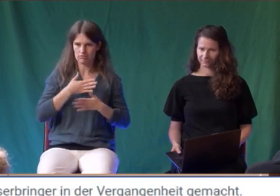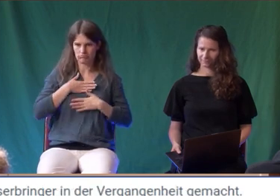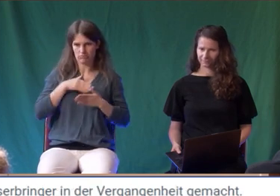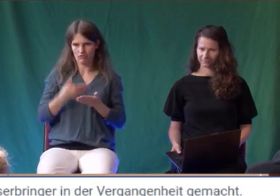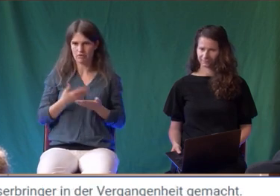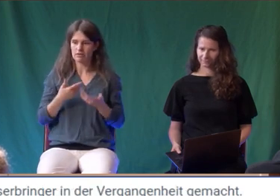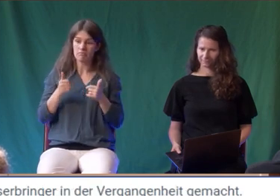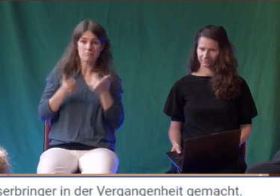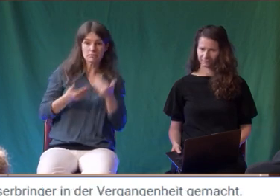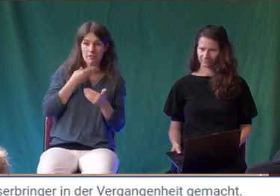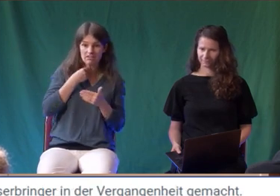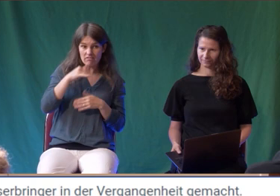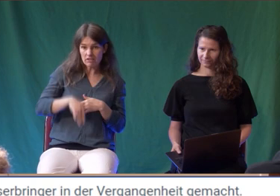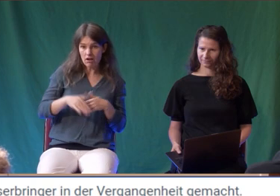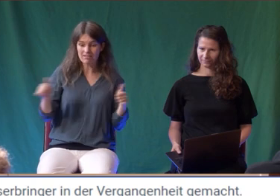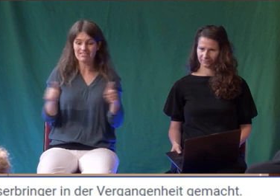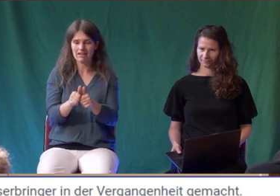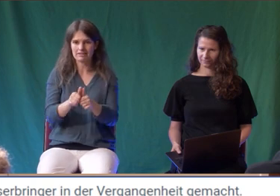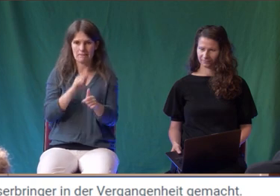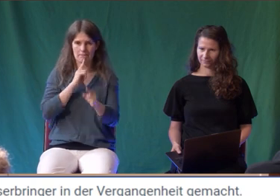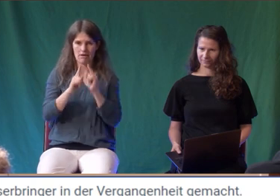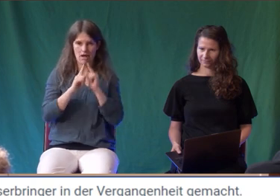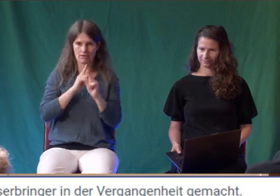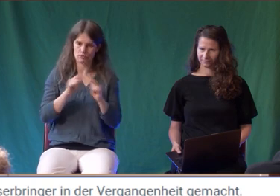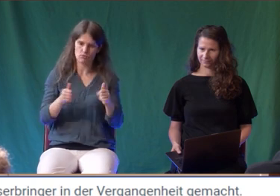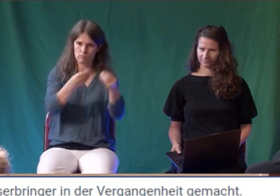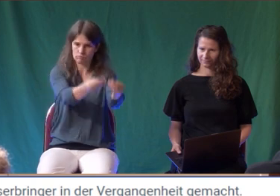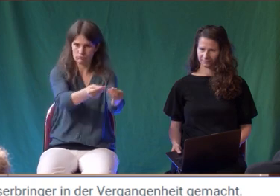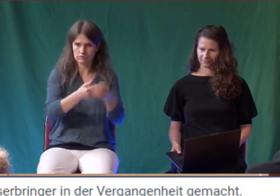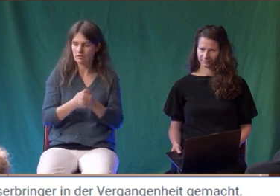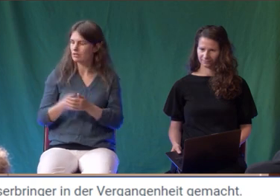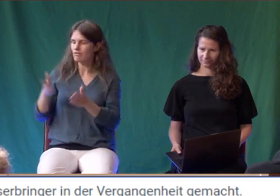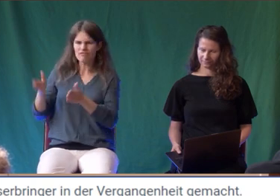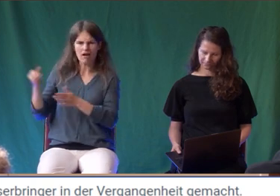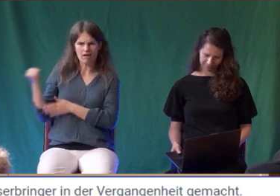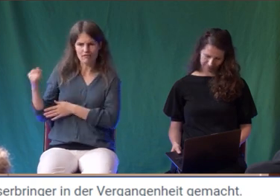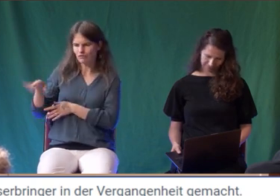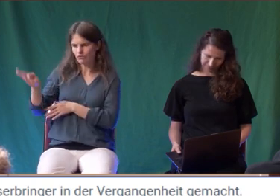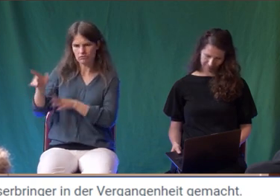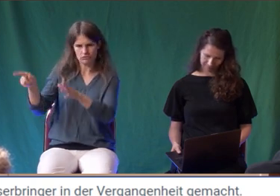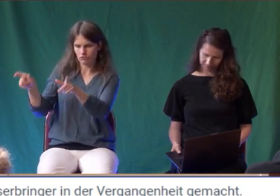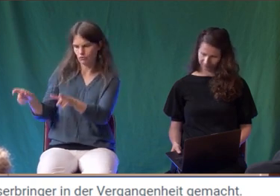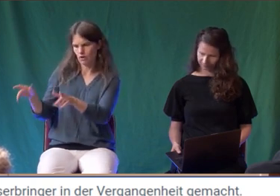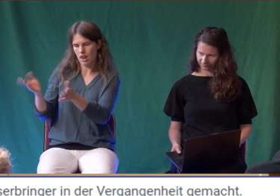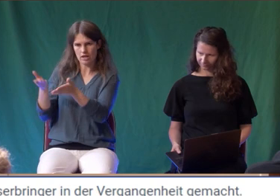eine Tandem Berater Beratung mit unserem Fachkraft für leichte Sprache und